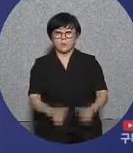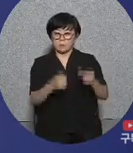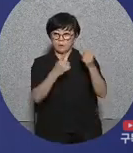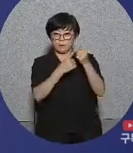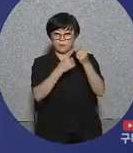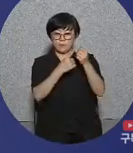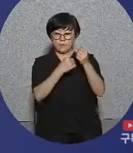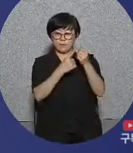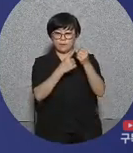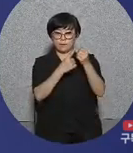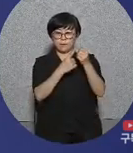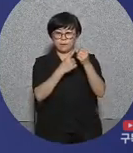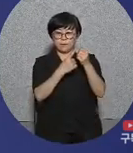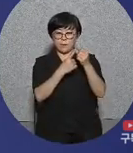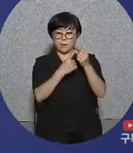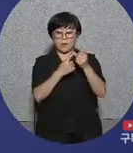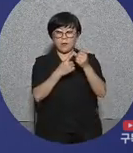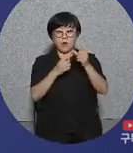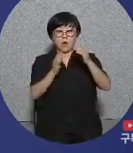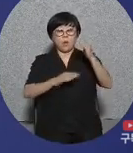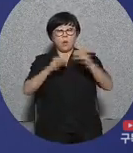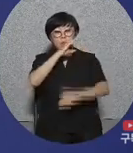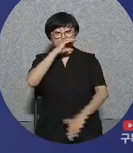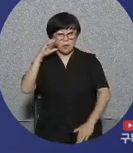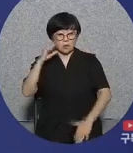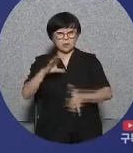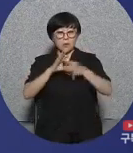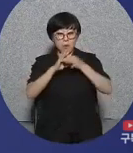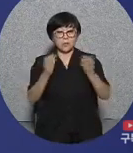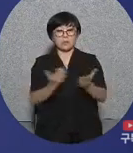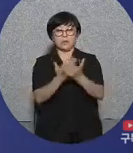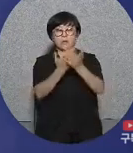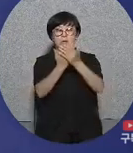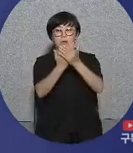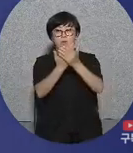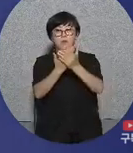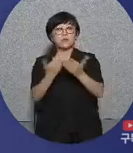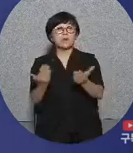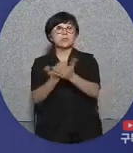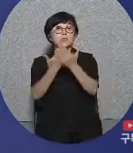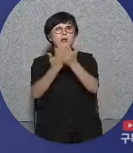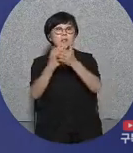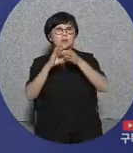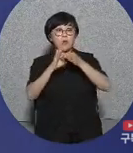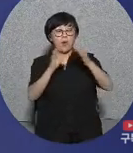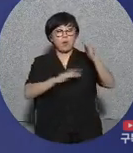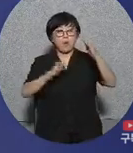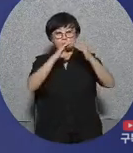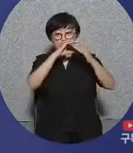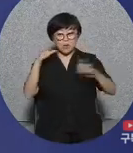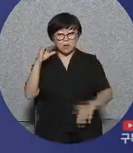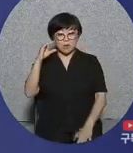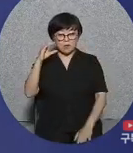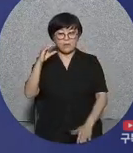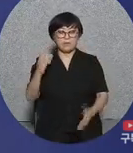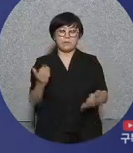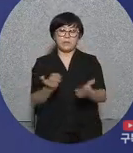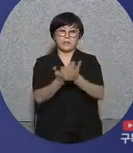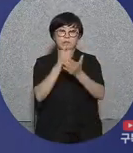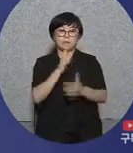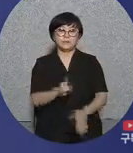첫째는 공정을 통한 성장 성장을 통한 공정 즉 공정성